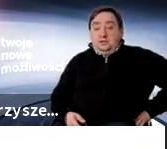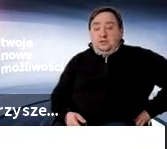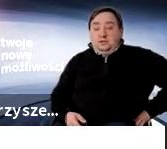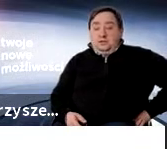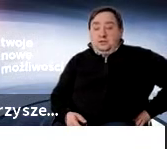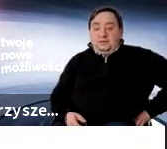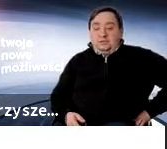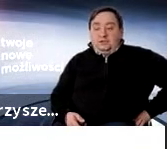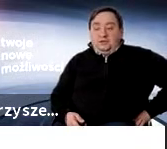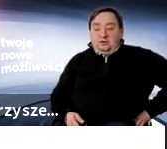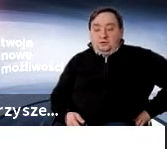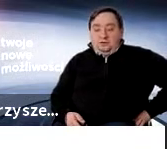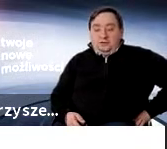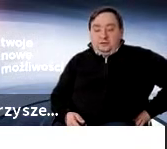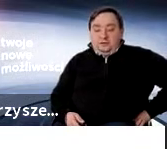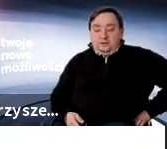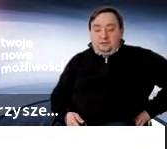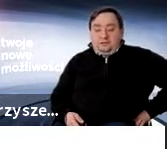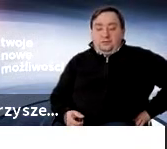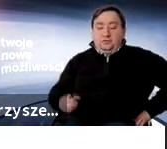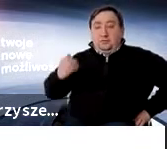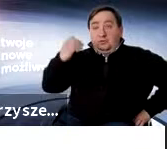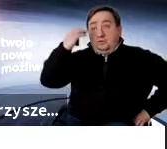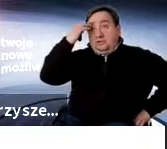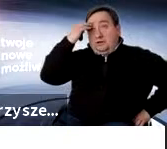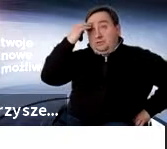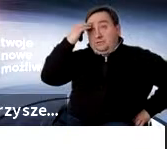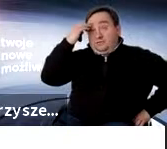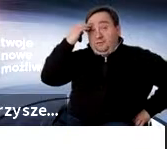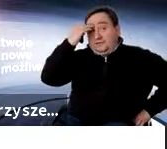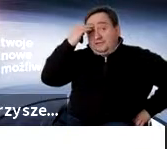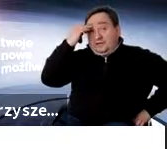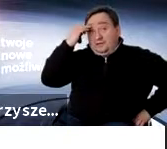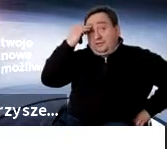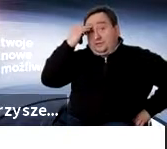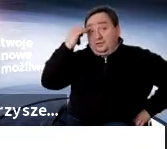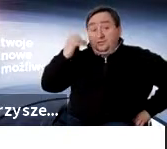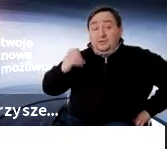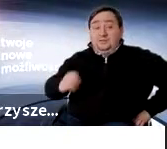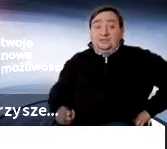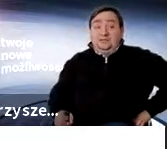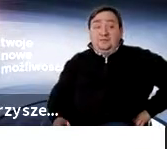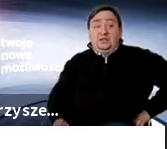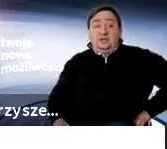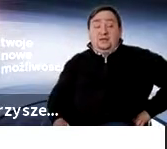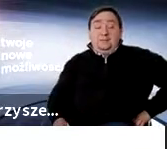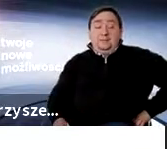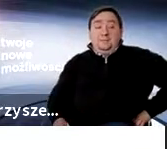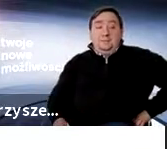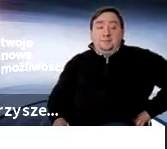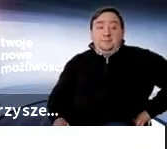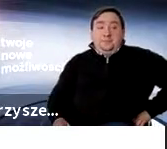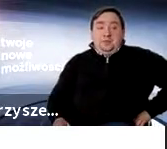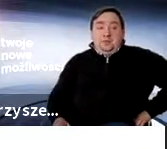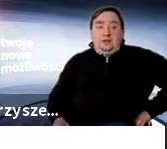od tego pierwszego początku lockdownu, powracają do swoich miejsc zamieszkania.